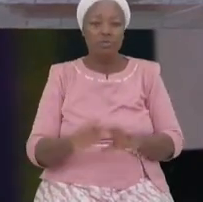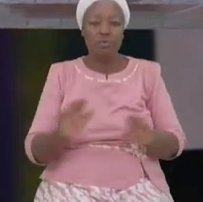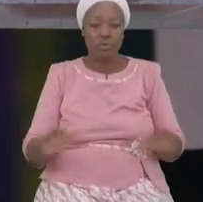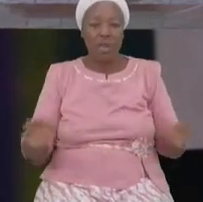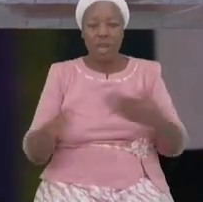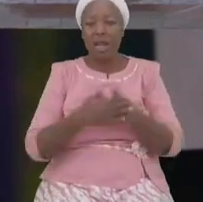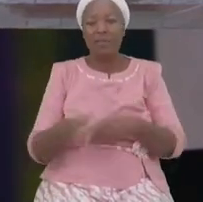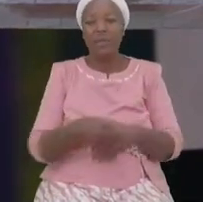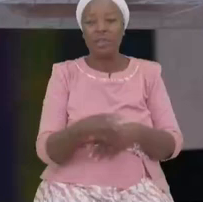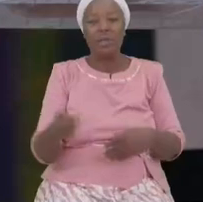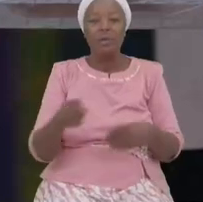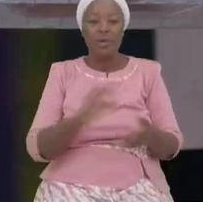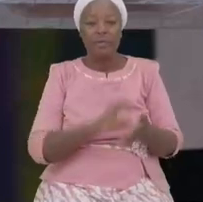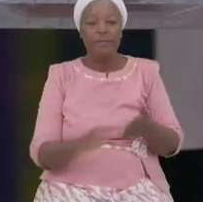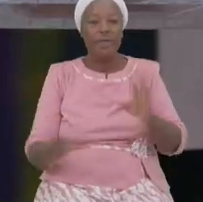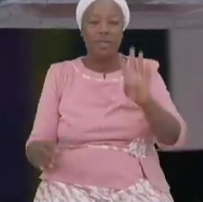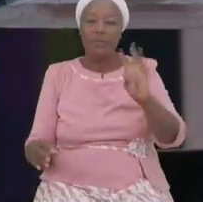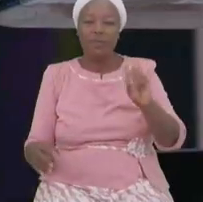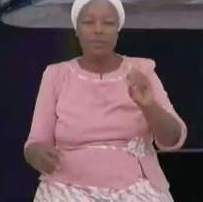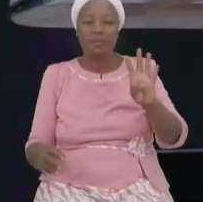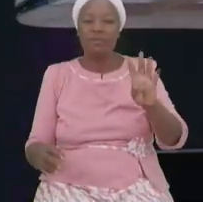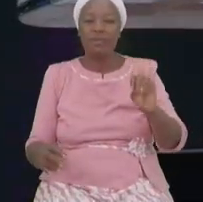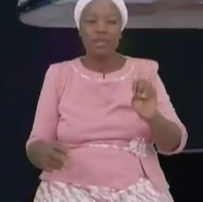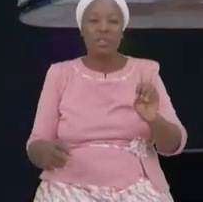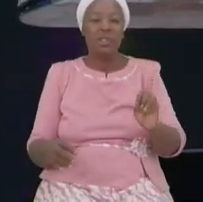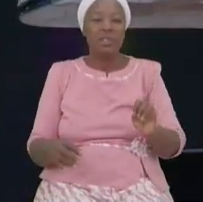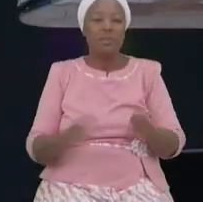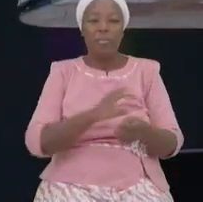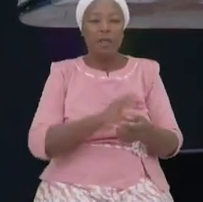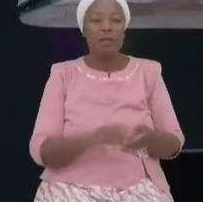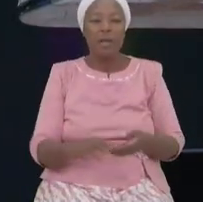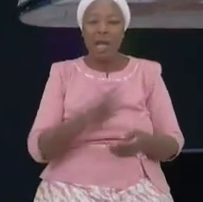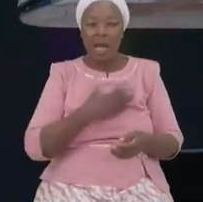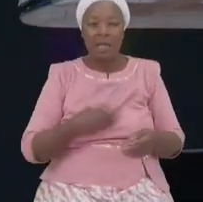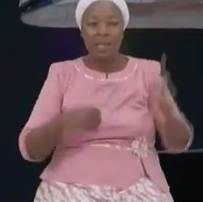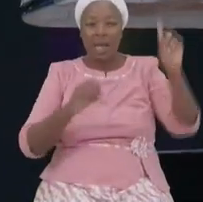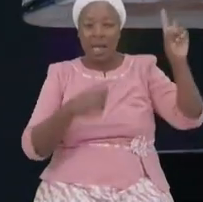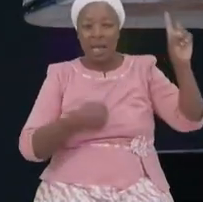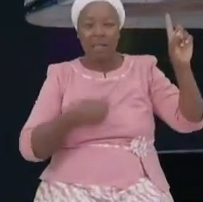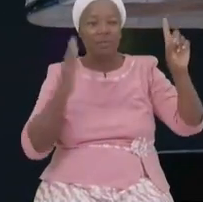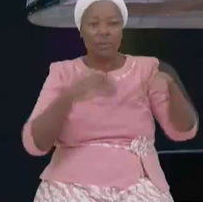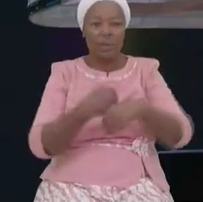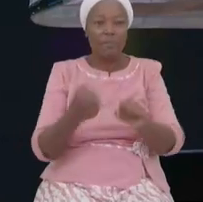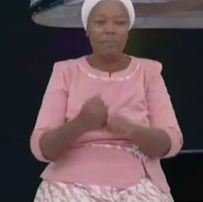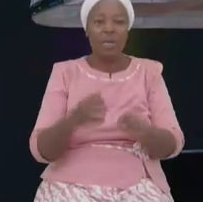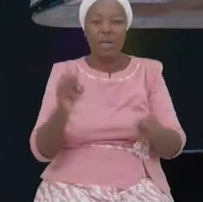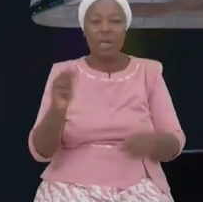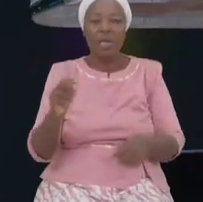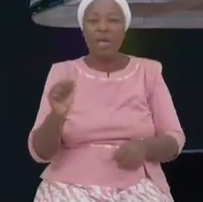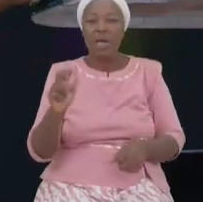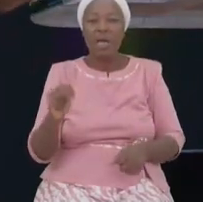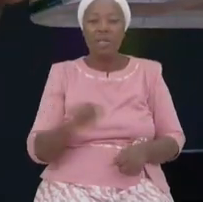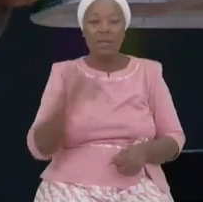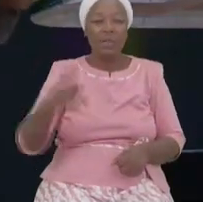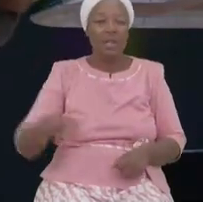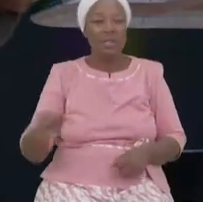eux. Verset 40, dans le verset 40, il dit, « Je traiterai avec eux une alliance éternelle, je